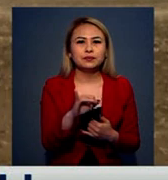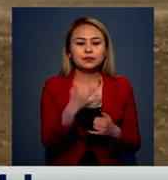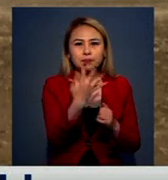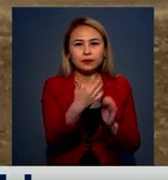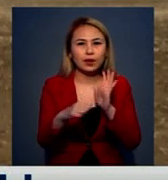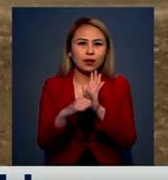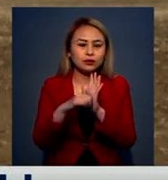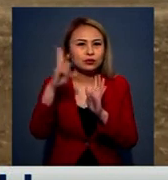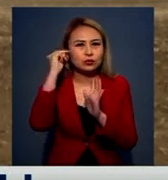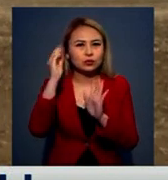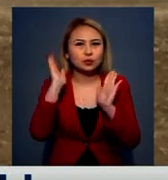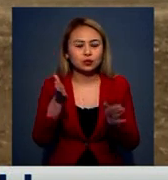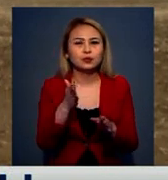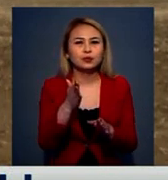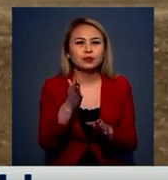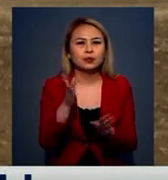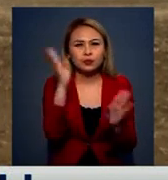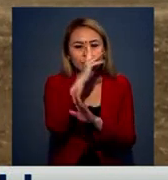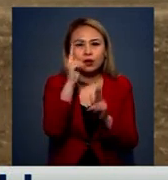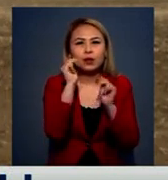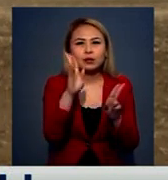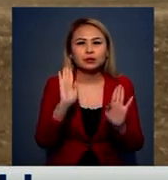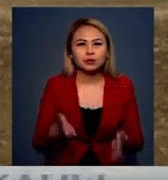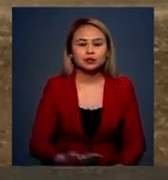5-6-сынан бастап жаппай кіріседі. Қазір ауа райы қалай жақсы болады.